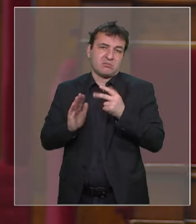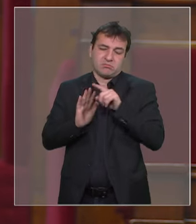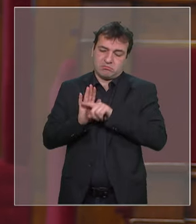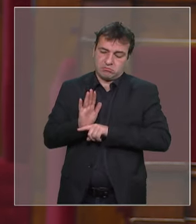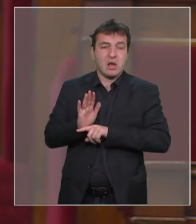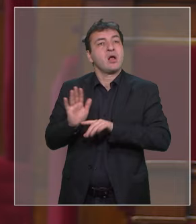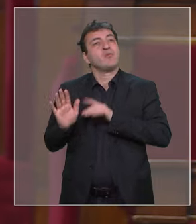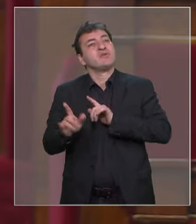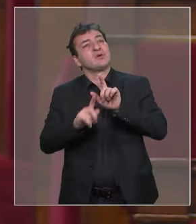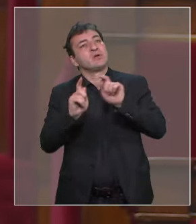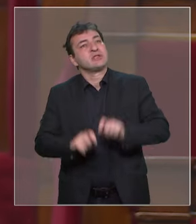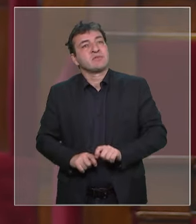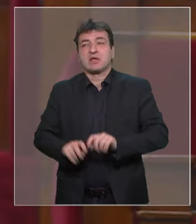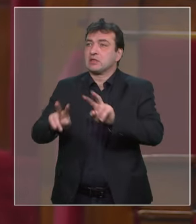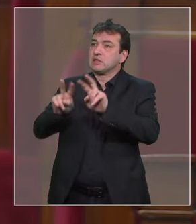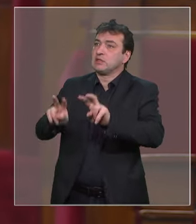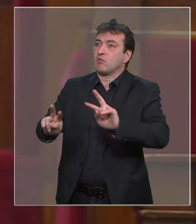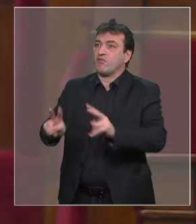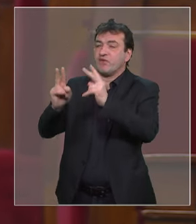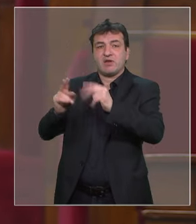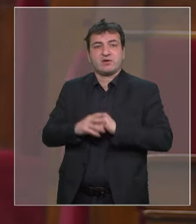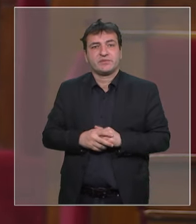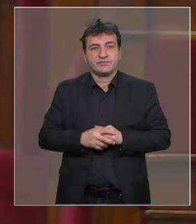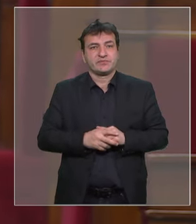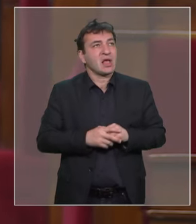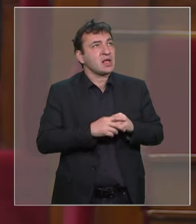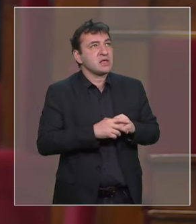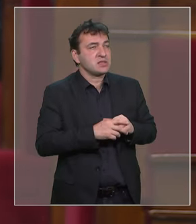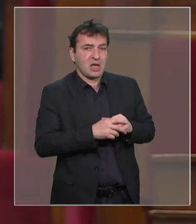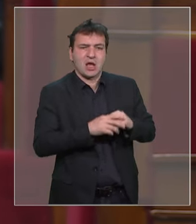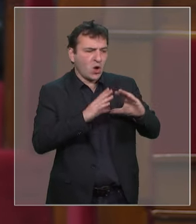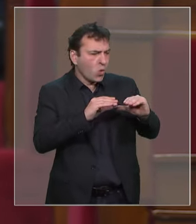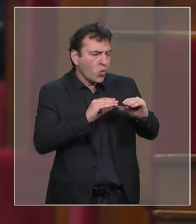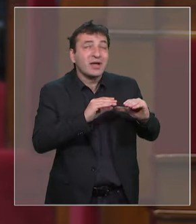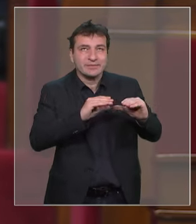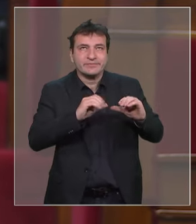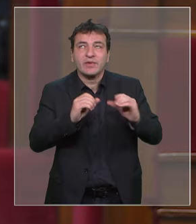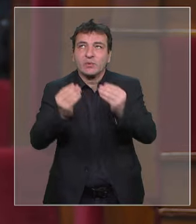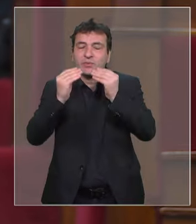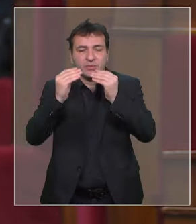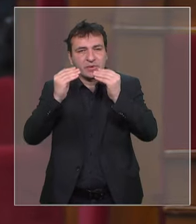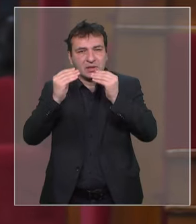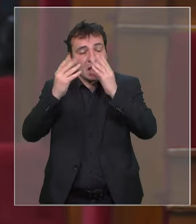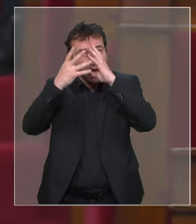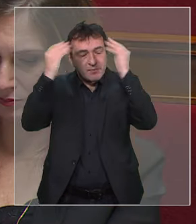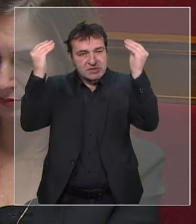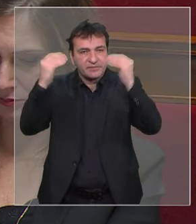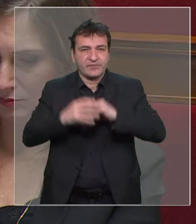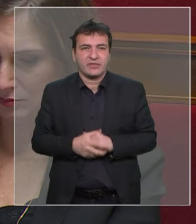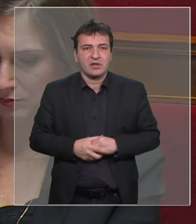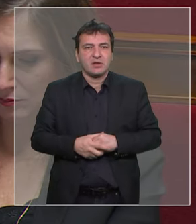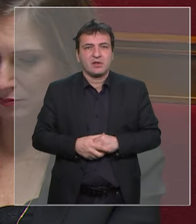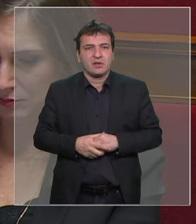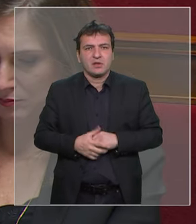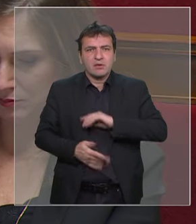professeur, la valeur du diplôme, le passage du concret à l'abstrait. Monsieur le ministre, sommes-nous condamnés à observer cette lente chute